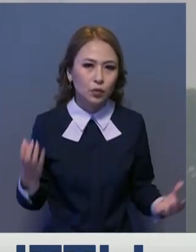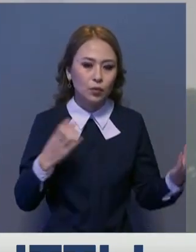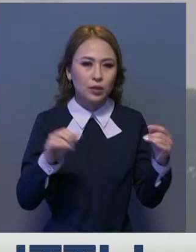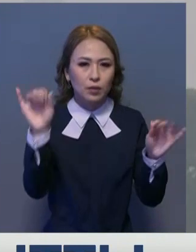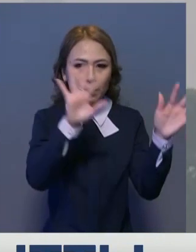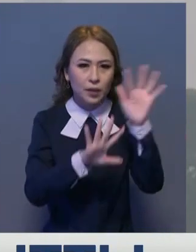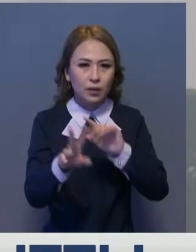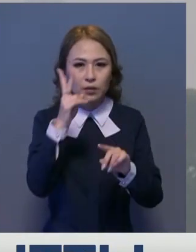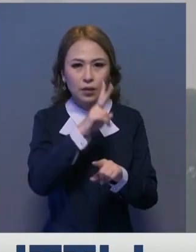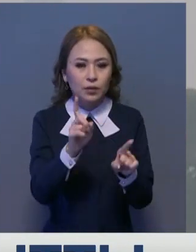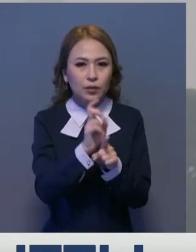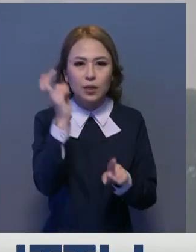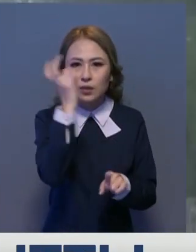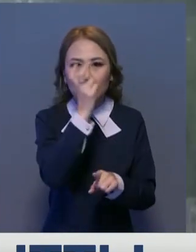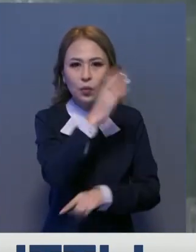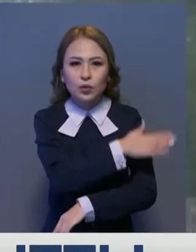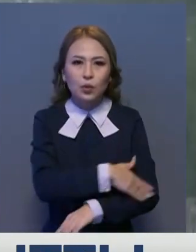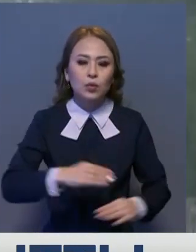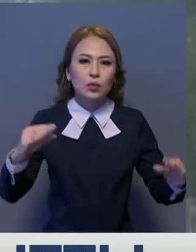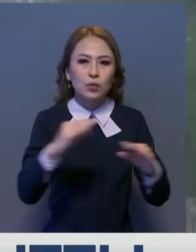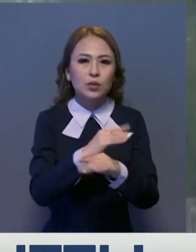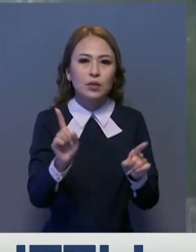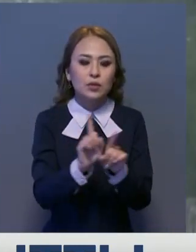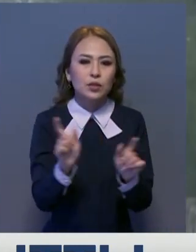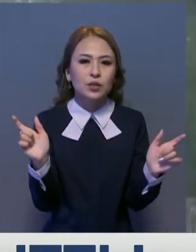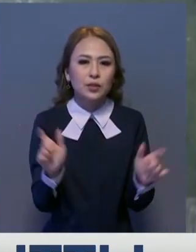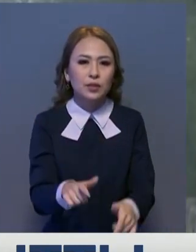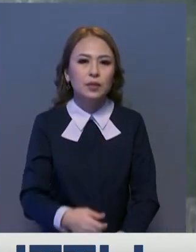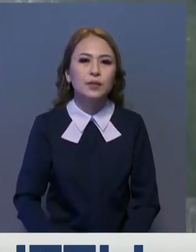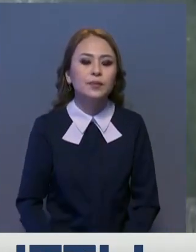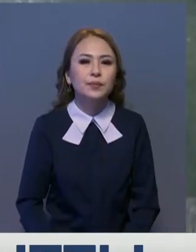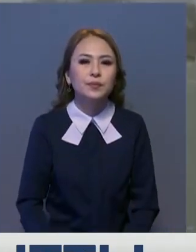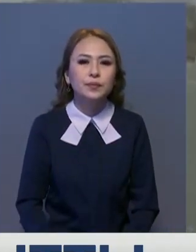қалың тұманда әбігерге салды. Салдарынан көшеде көлік қозғалысы шектелді.